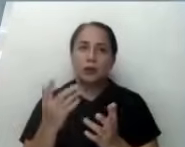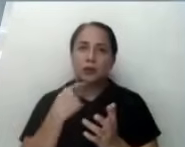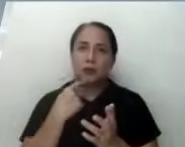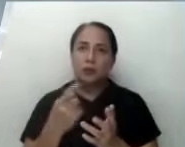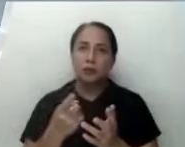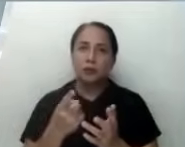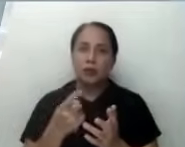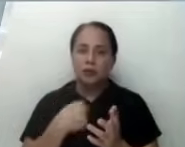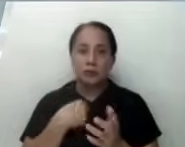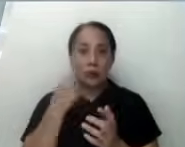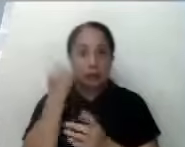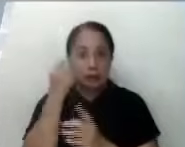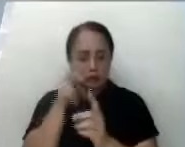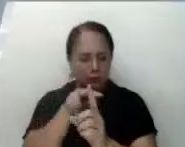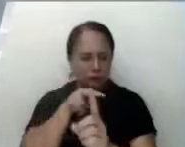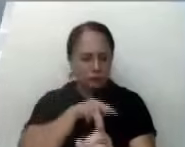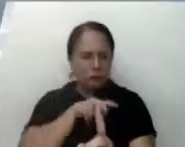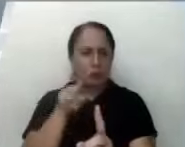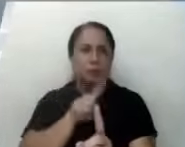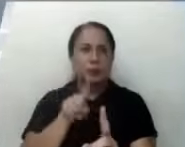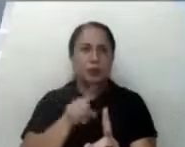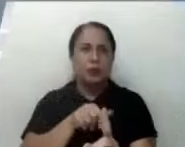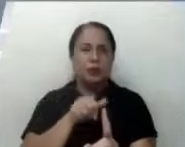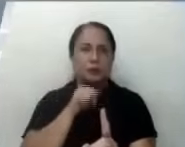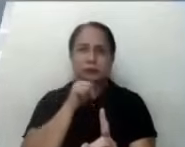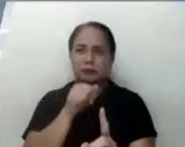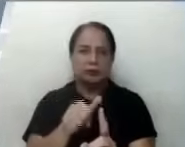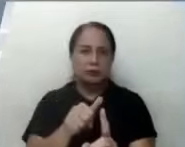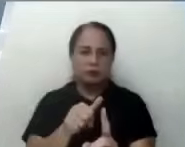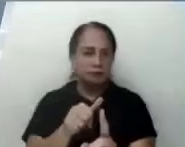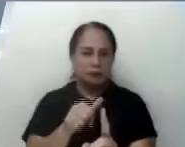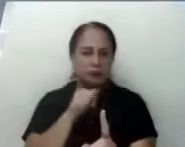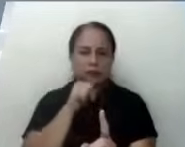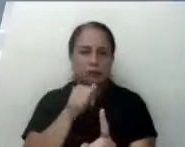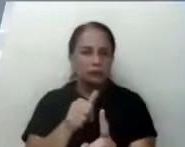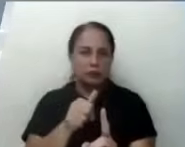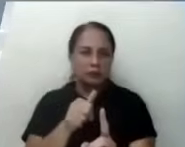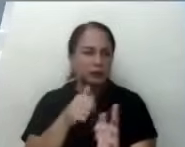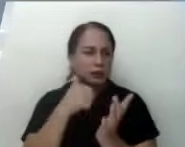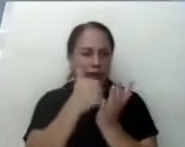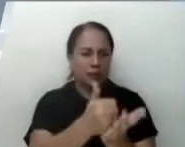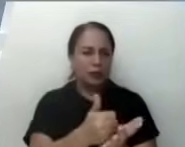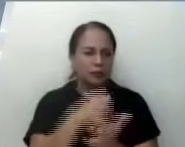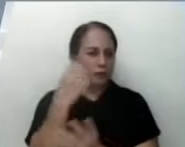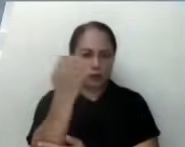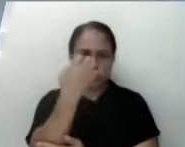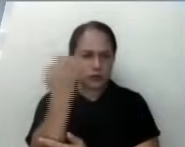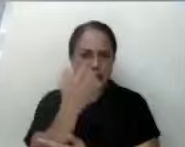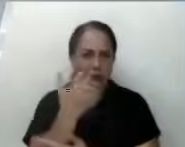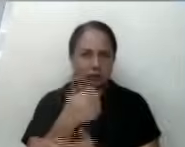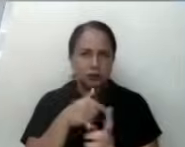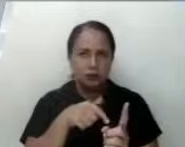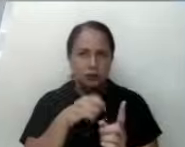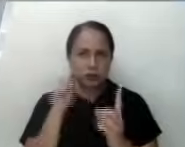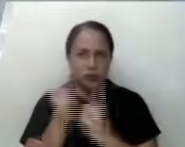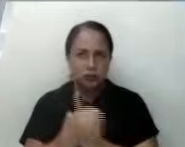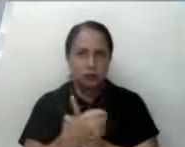namin is hindi po siya rumiresponde sa isang emergency situation.